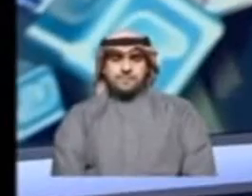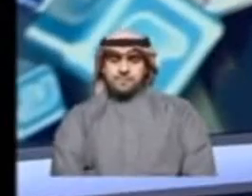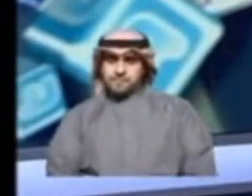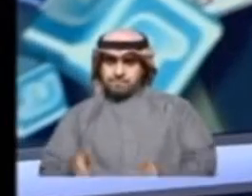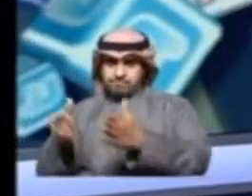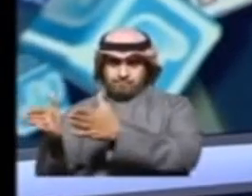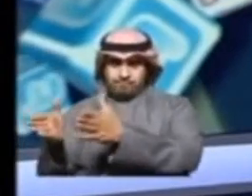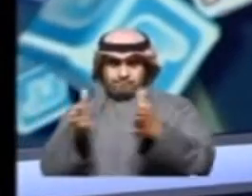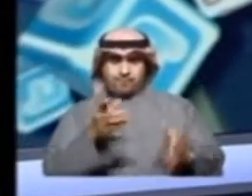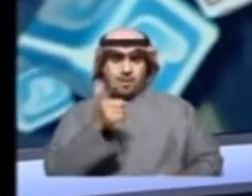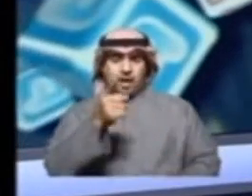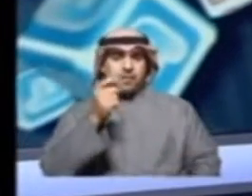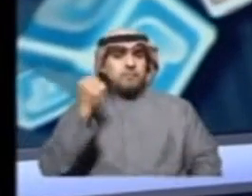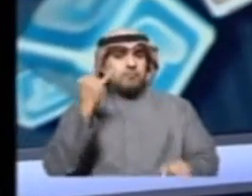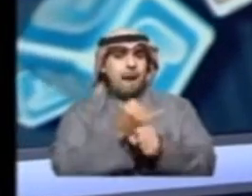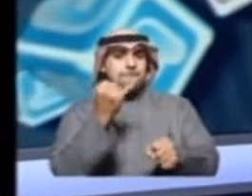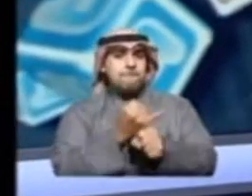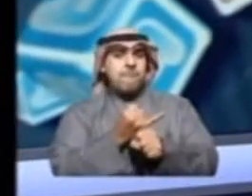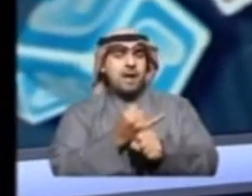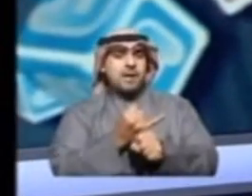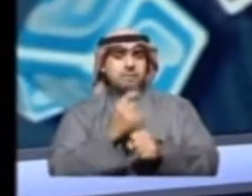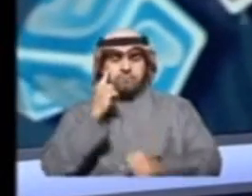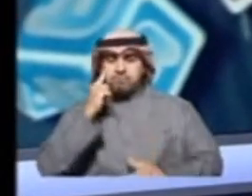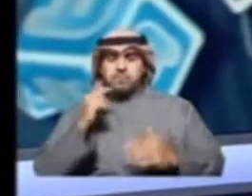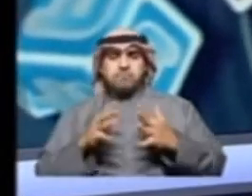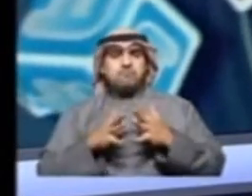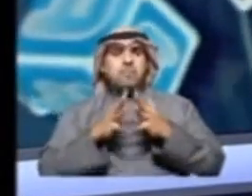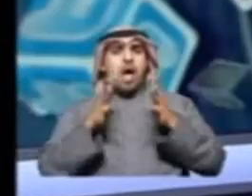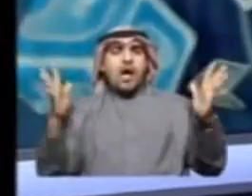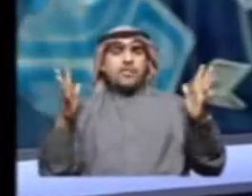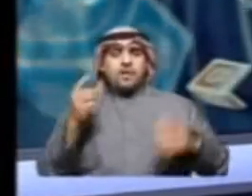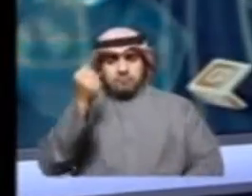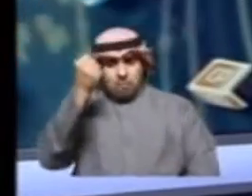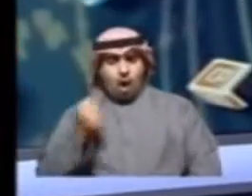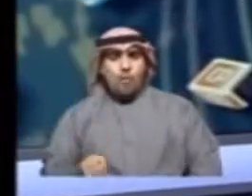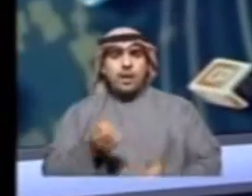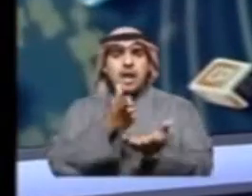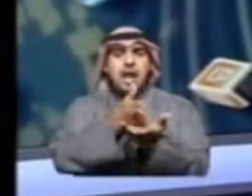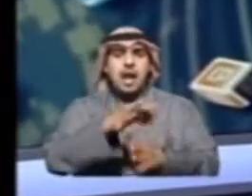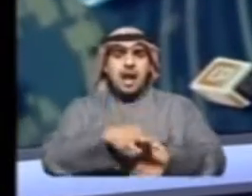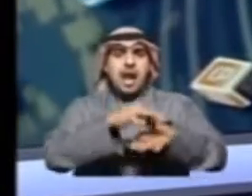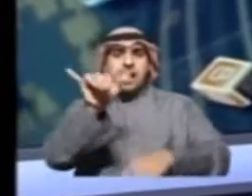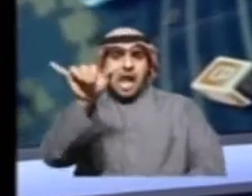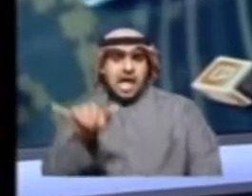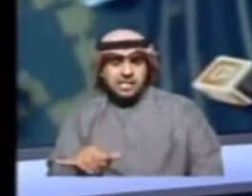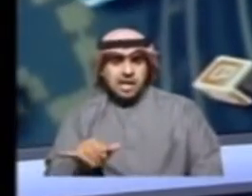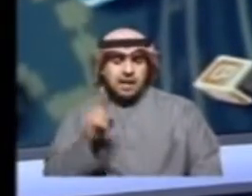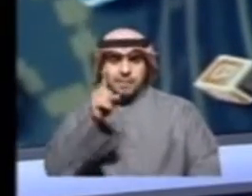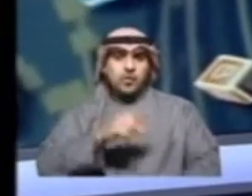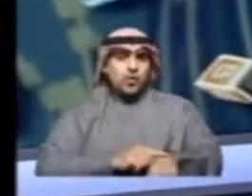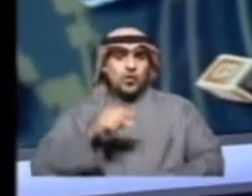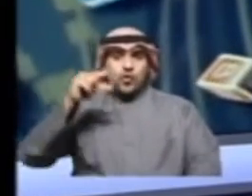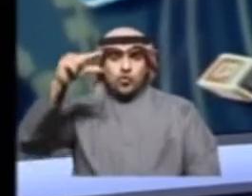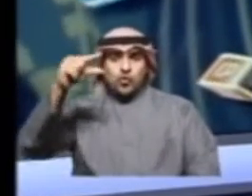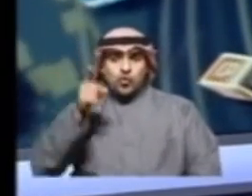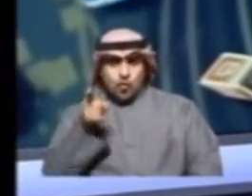مهنة من أرقى المهد الإنسانية، بل وأكثرها رحمة وإجلال. ونظراً لأهمية الطبيب ودوره الأساسي في